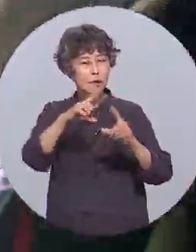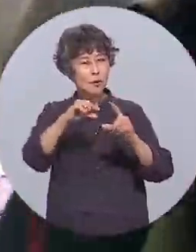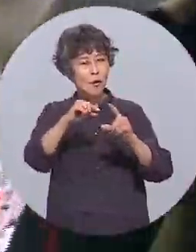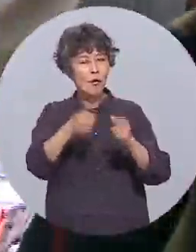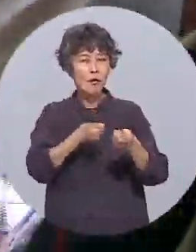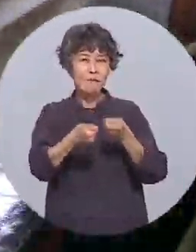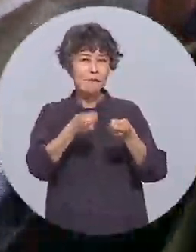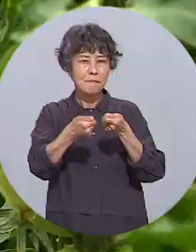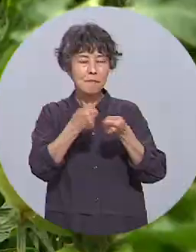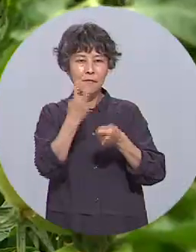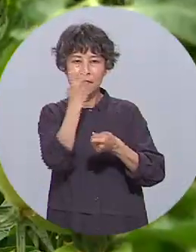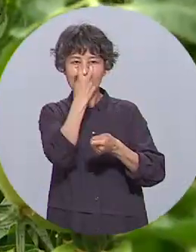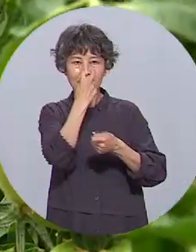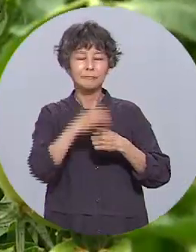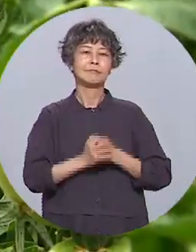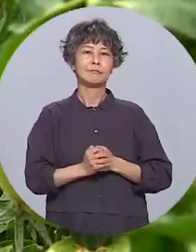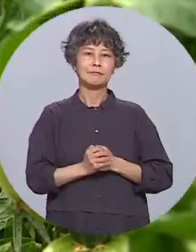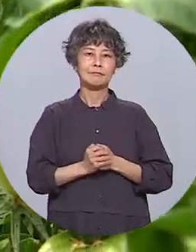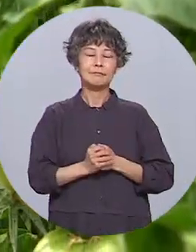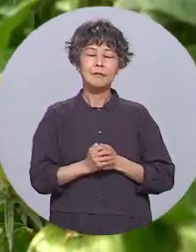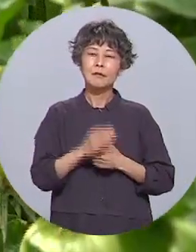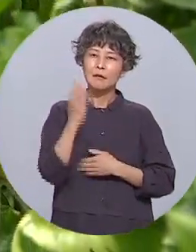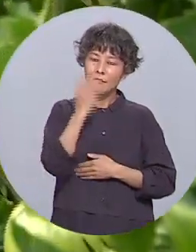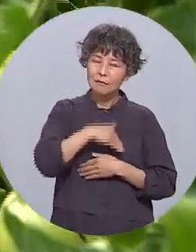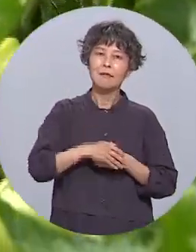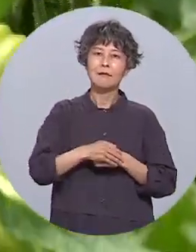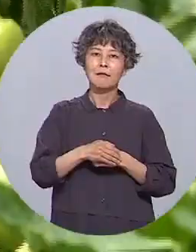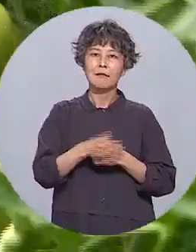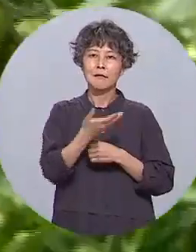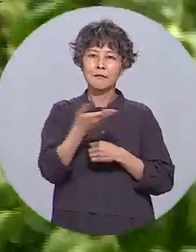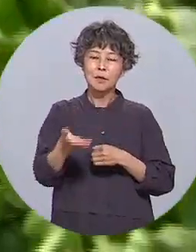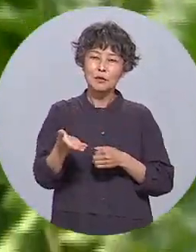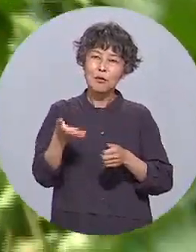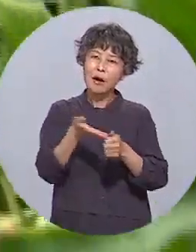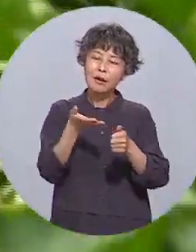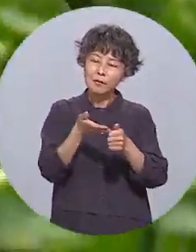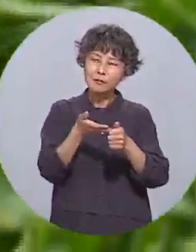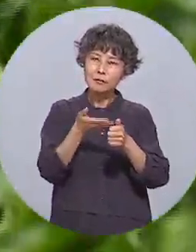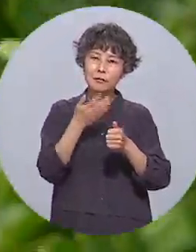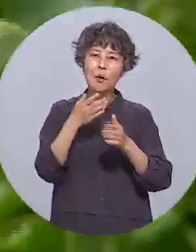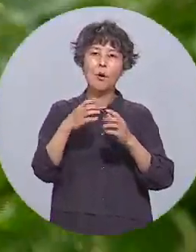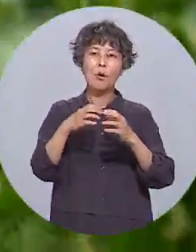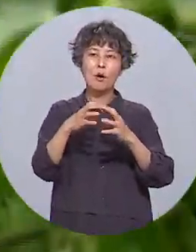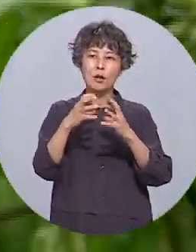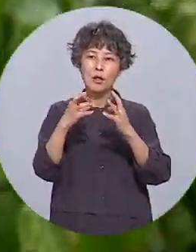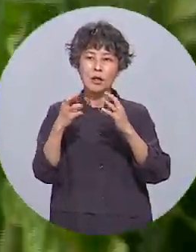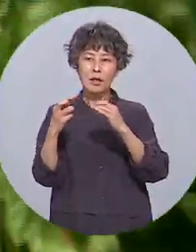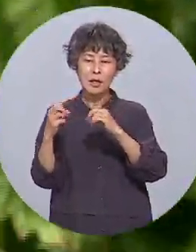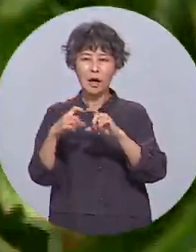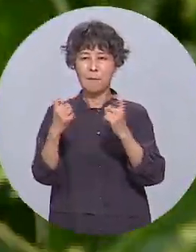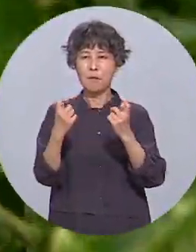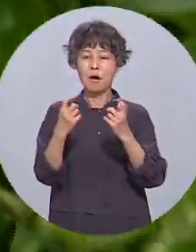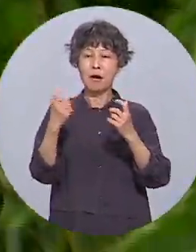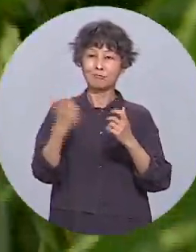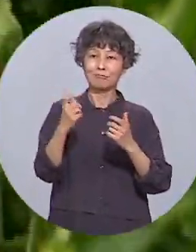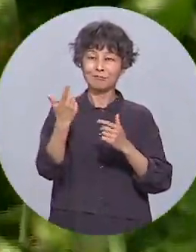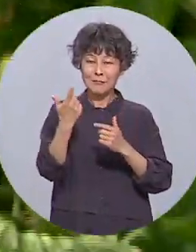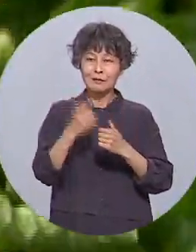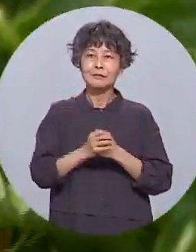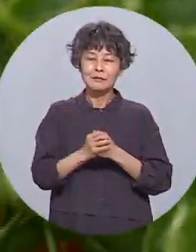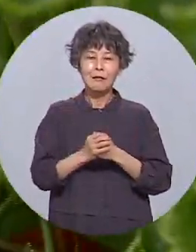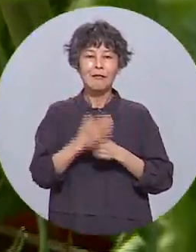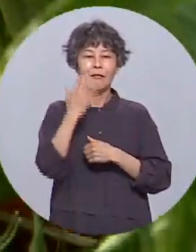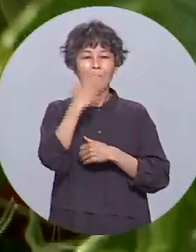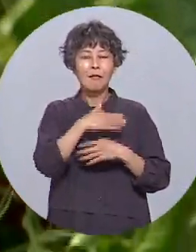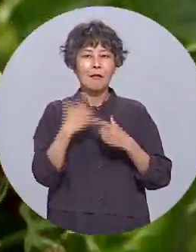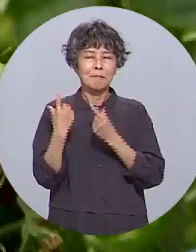ていうところになります。 水のあげる量が少ないのでこのようにトマトの葉っぱもしおれているんですよ。 そこまで